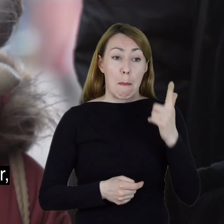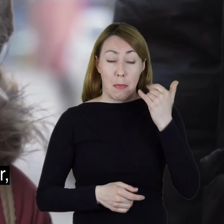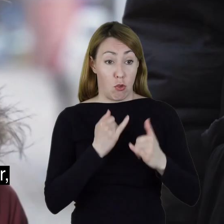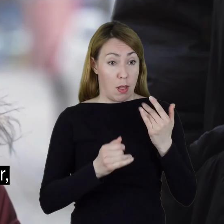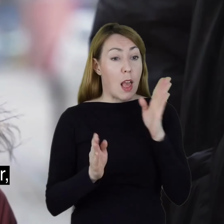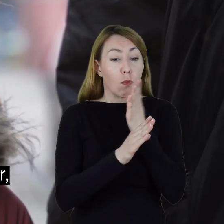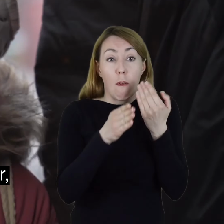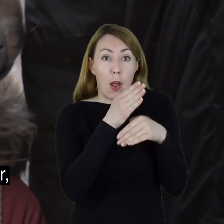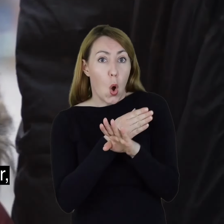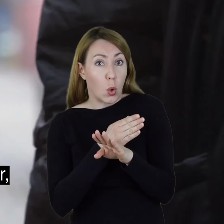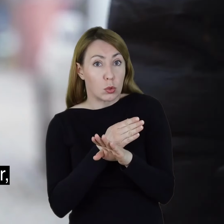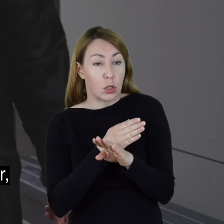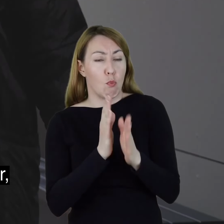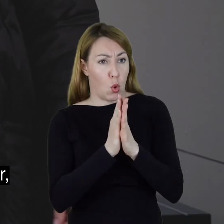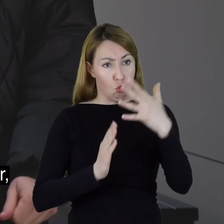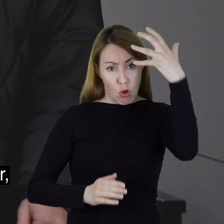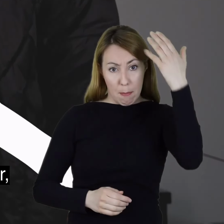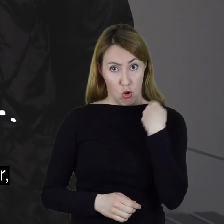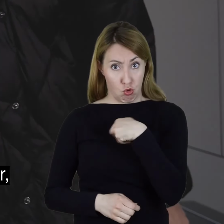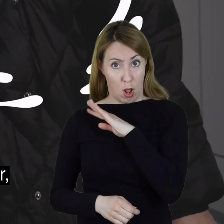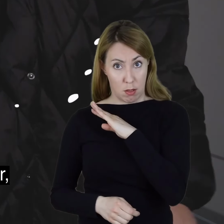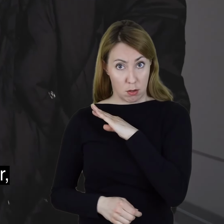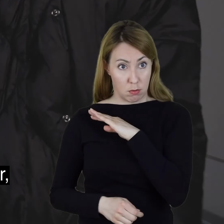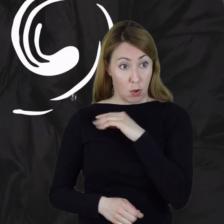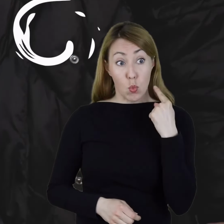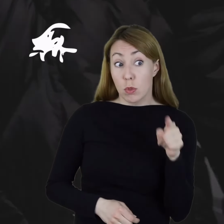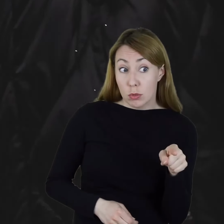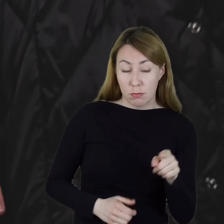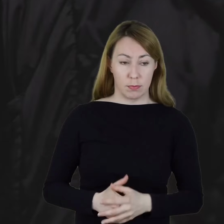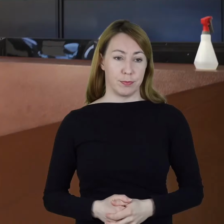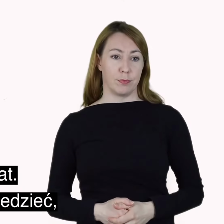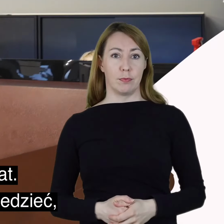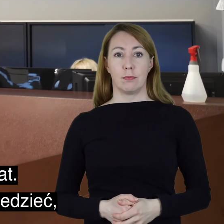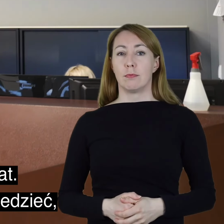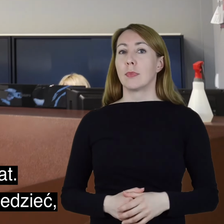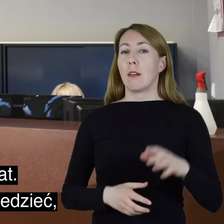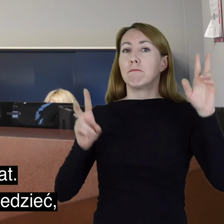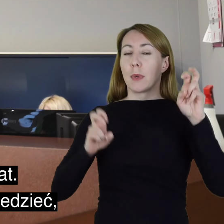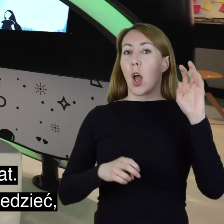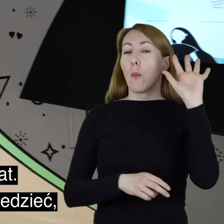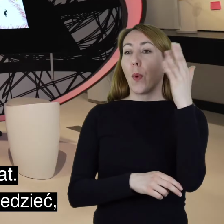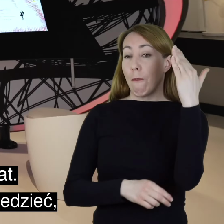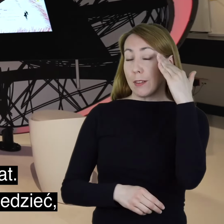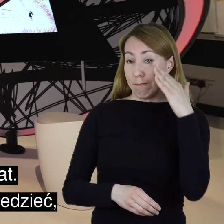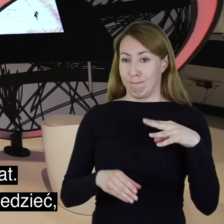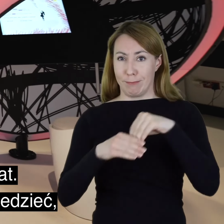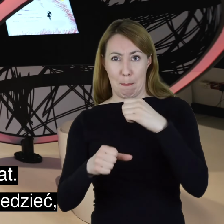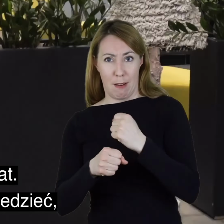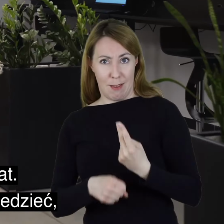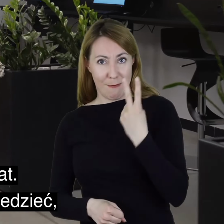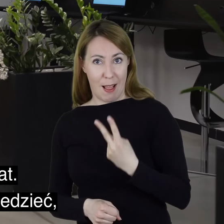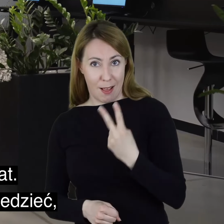będziecie wychodzić na dwór, to załóż czapkę i szalik. Słyszysz? W Młynie Wiedzy pracuję od ponad